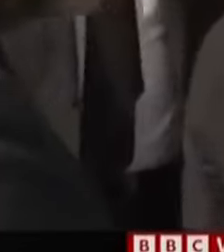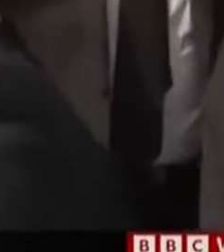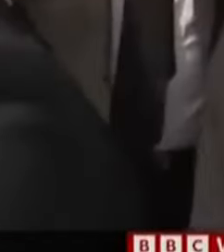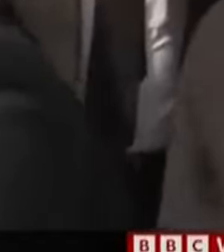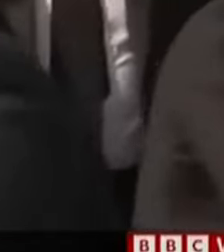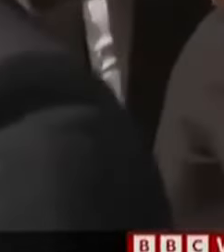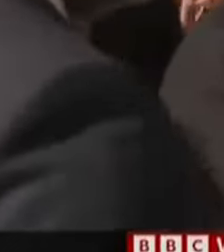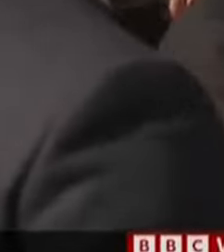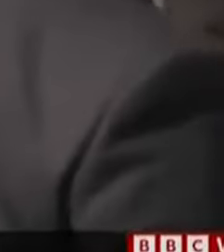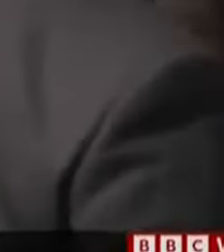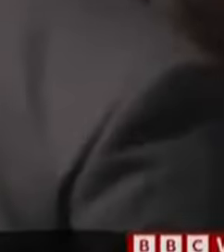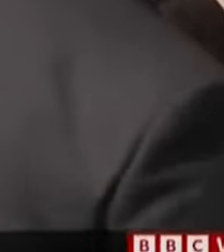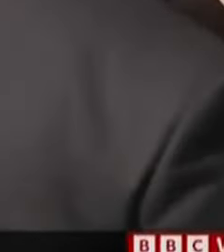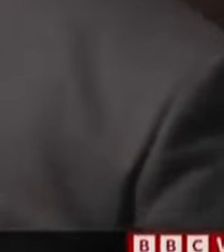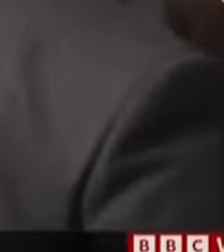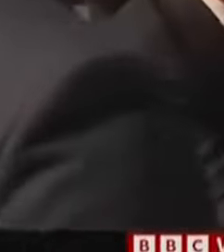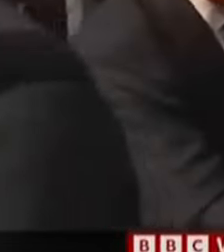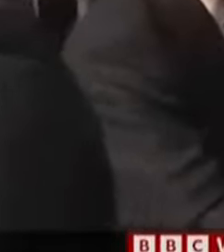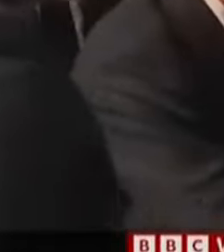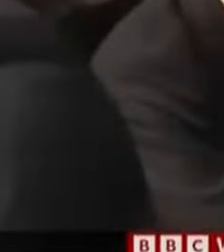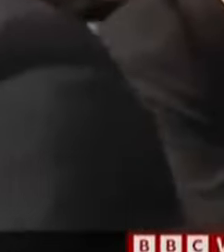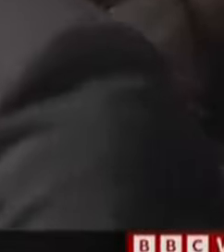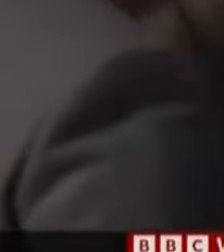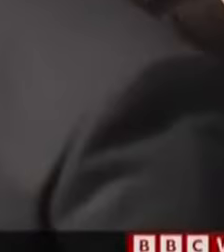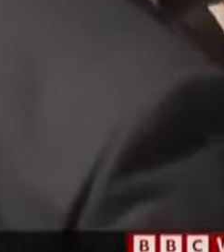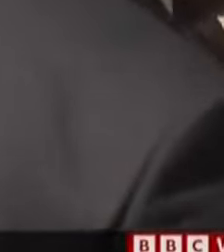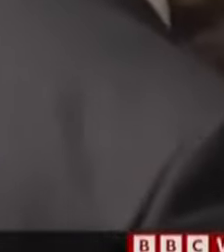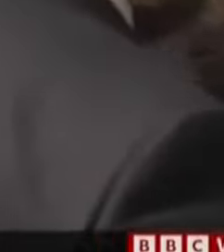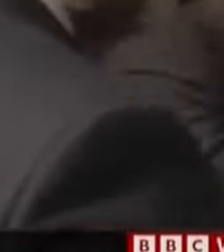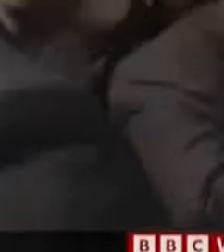κόσμο. Και όπως βλέπετε, σφίγγει χέρια.